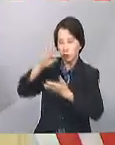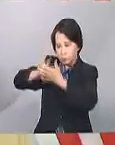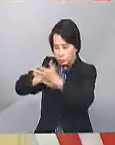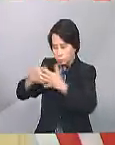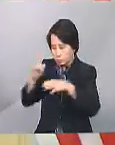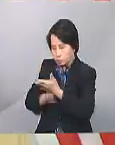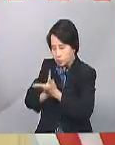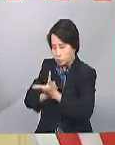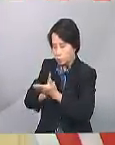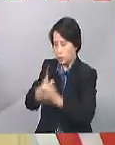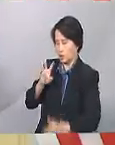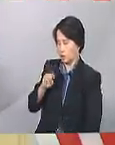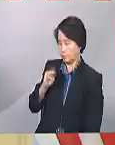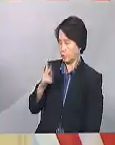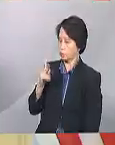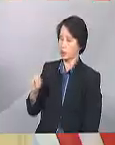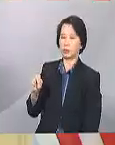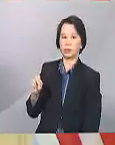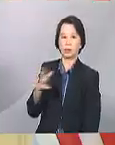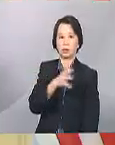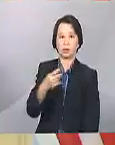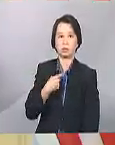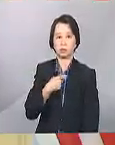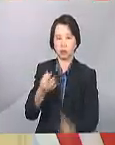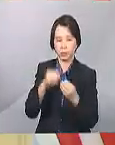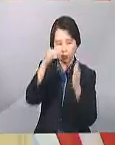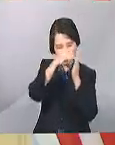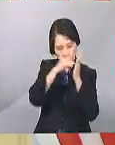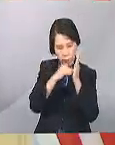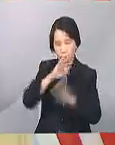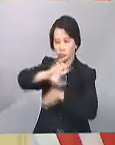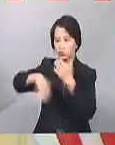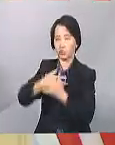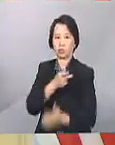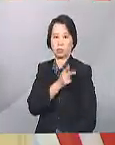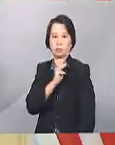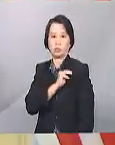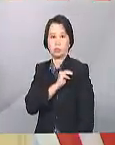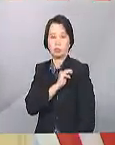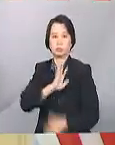oleh MKN. Dan kita juga sedang mendapatkan input daripada seluruh kementerian supaya